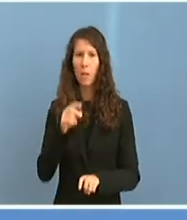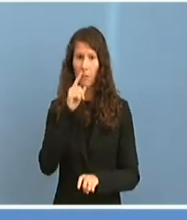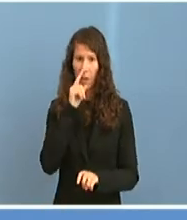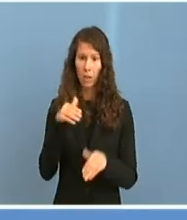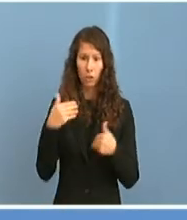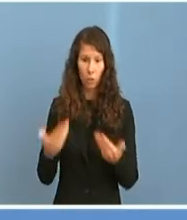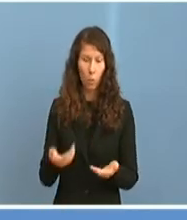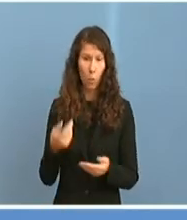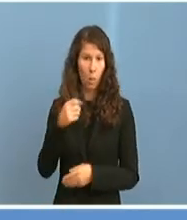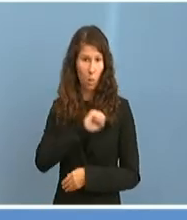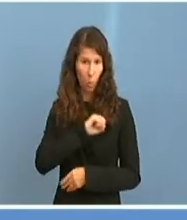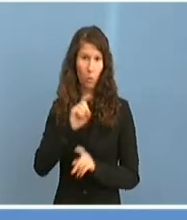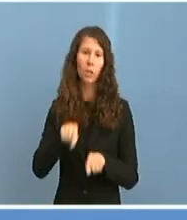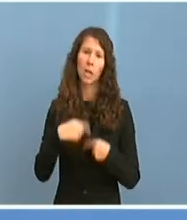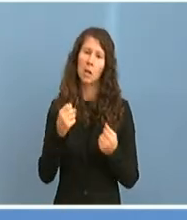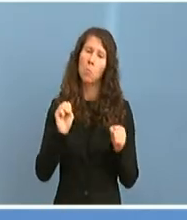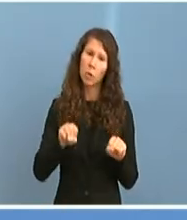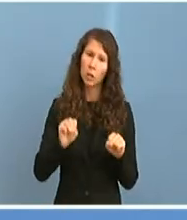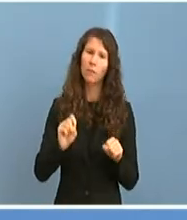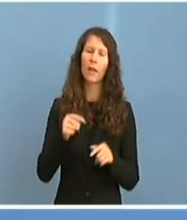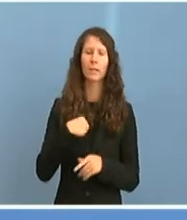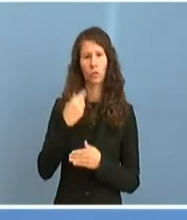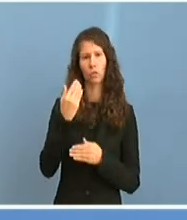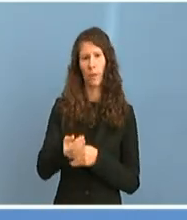melden. So, die letzte Frage,